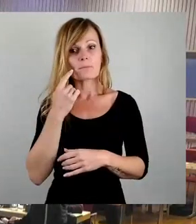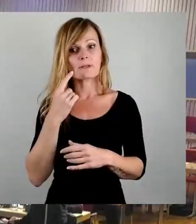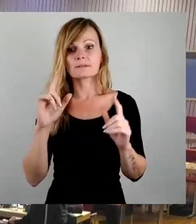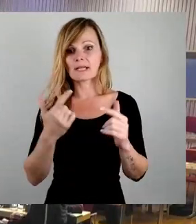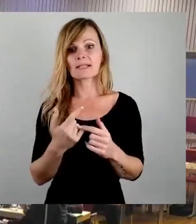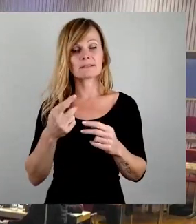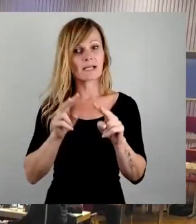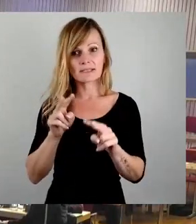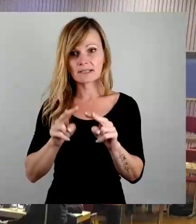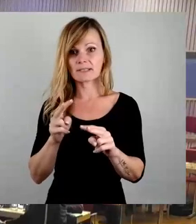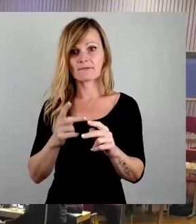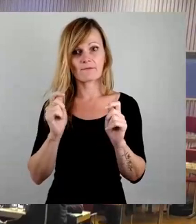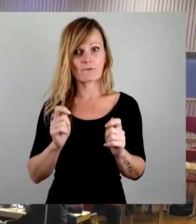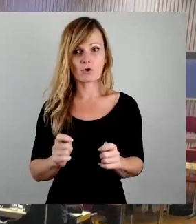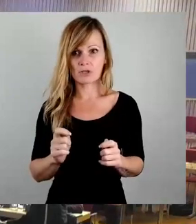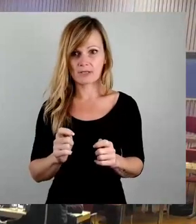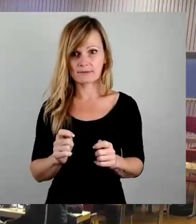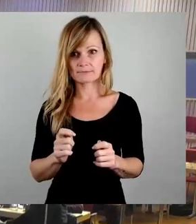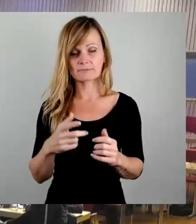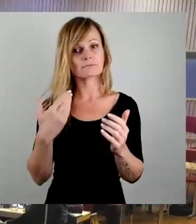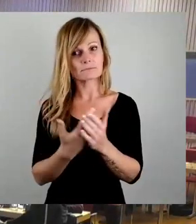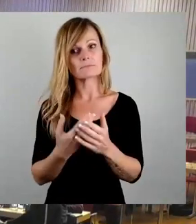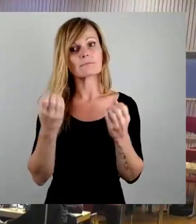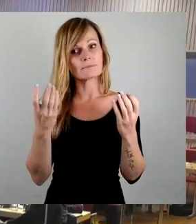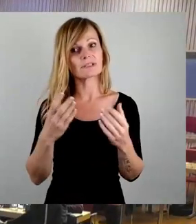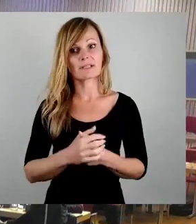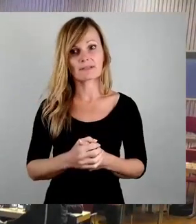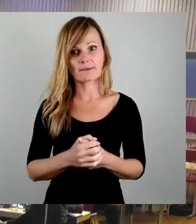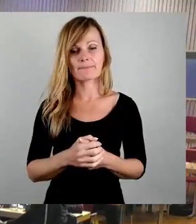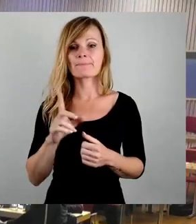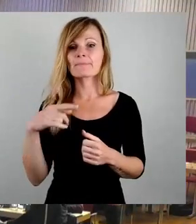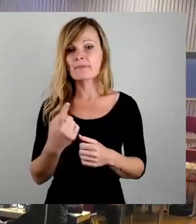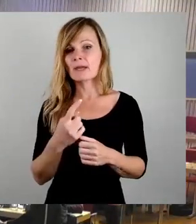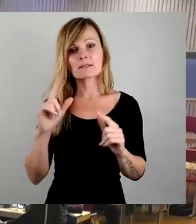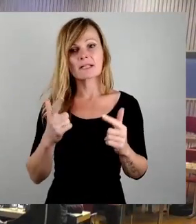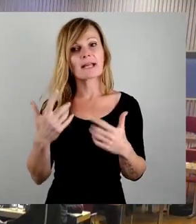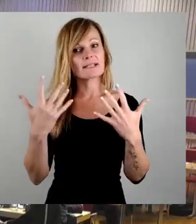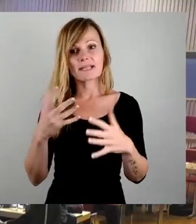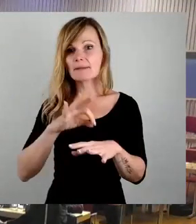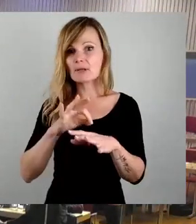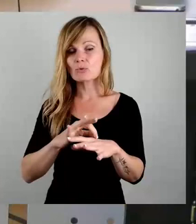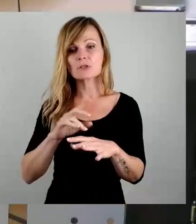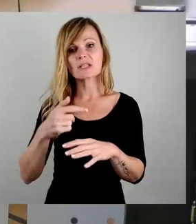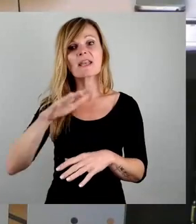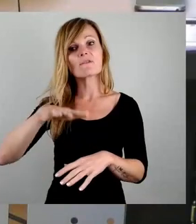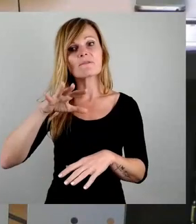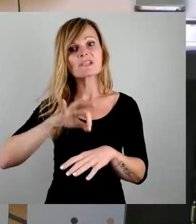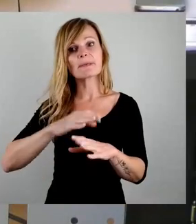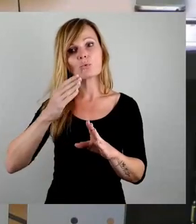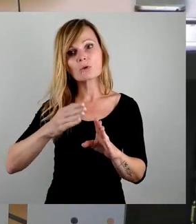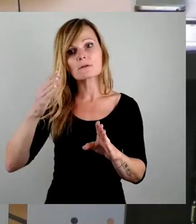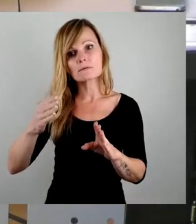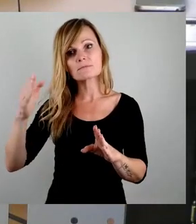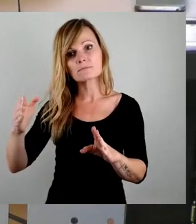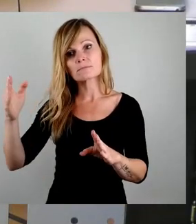Alternativvorschlag haben, wird es das sein, was passiert. Dann gibt es keinen 10-Minuten-Takt, sondern 15-Minuten-Takt. Dann werden die Linien da